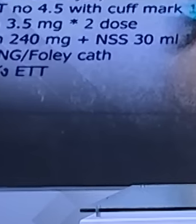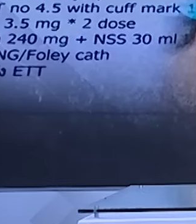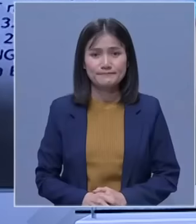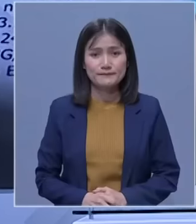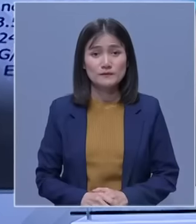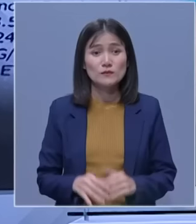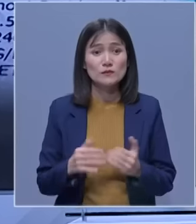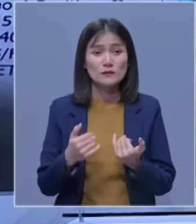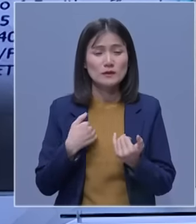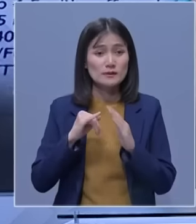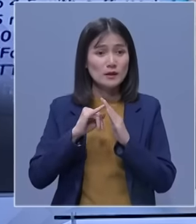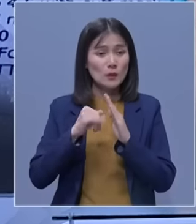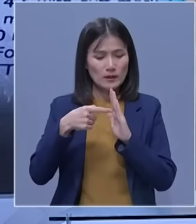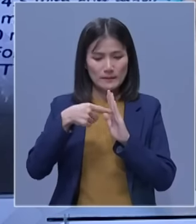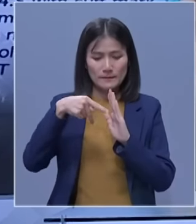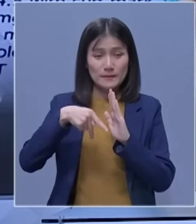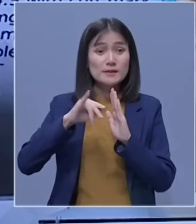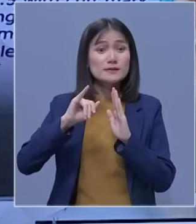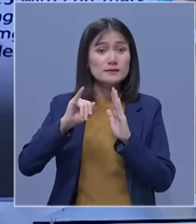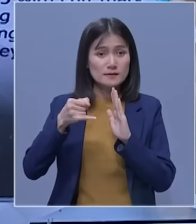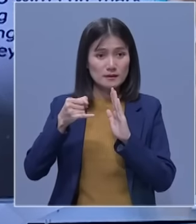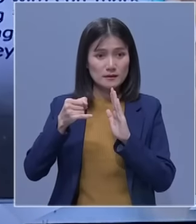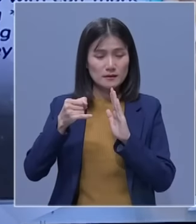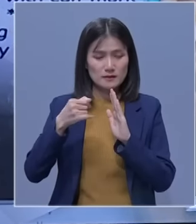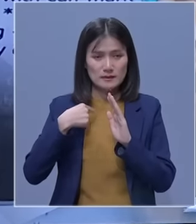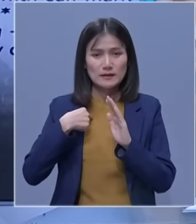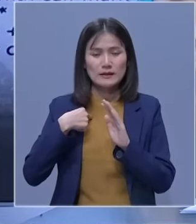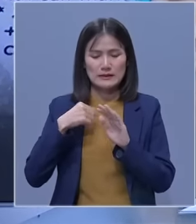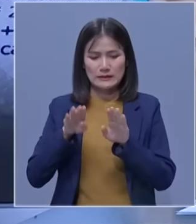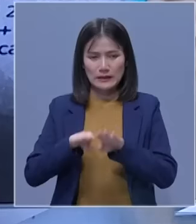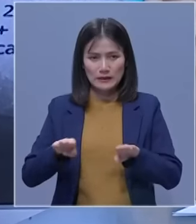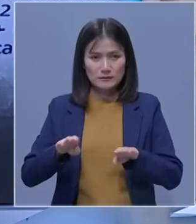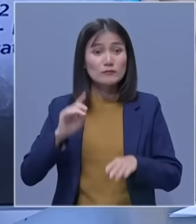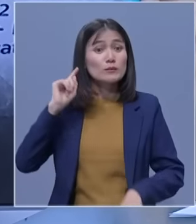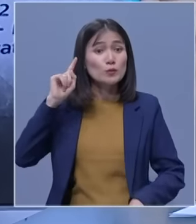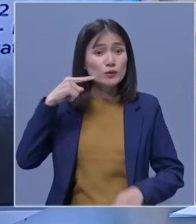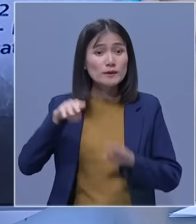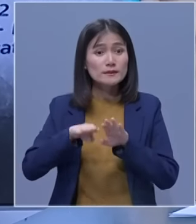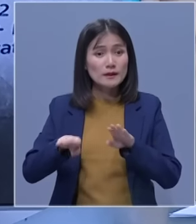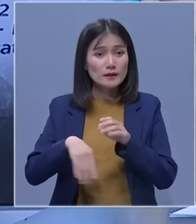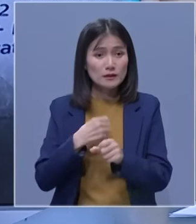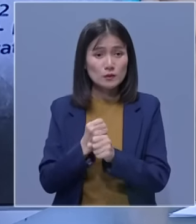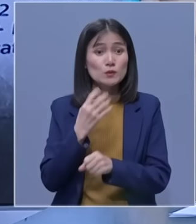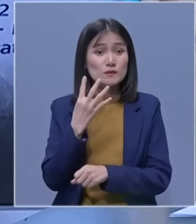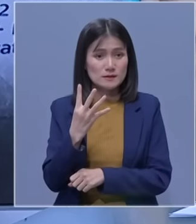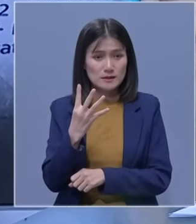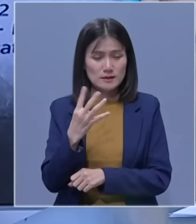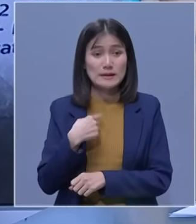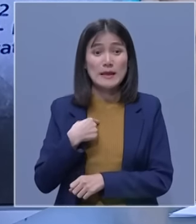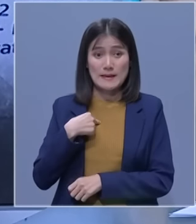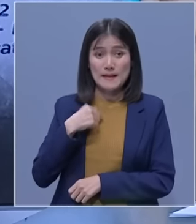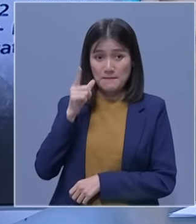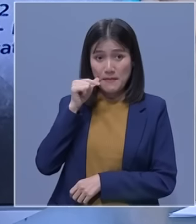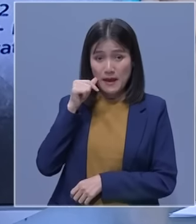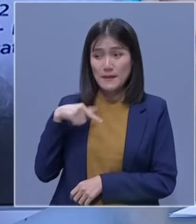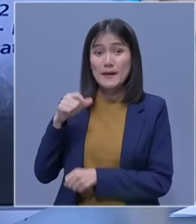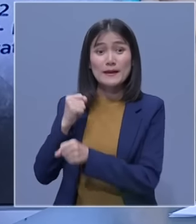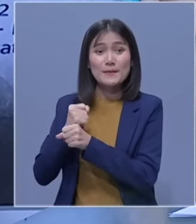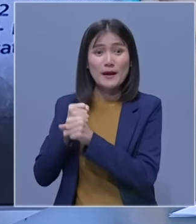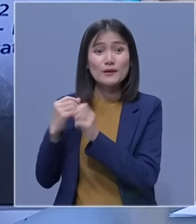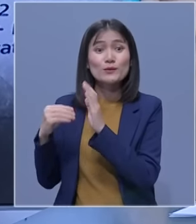เหตุการณ์ที่พิจิตรนะคะเป็นเหตุการณ์ความรุนแรงที่เกิดขึ้นกับเด็กหญิงอายุแค่4ขวบเท่านั้น คือคุณแม่น้องเนี่ยต้องมาทำงานที่กรุงเทพก็เลยฝ